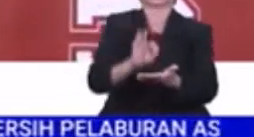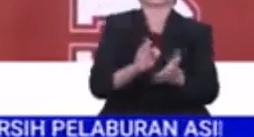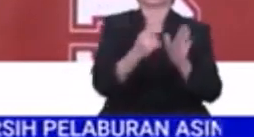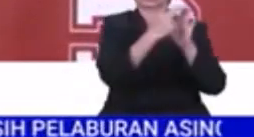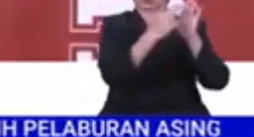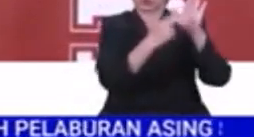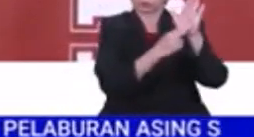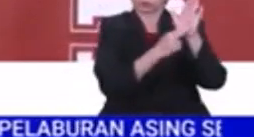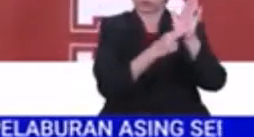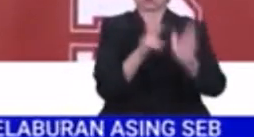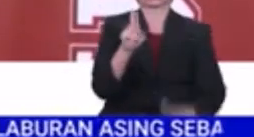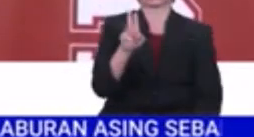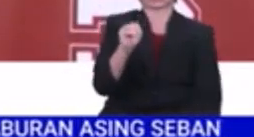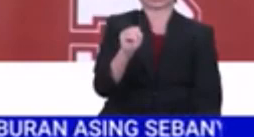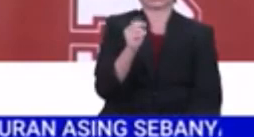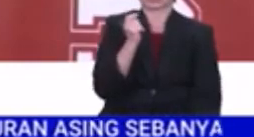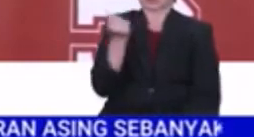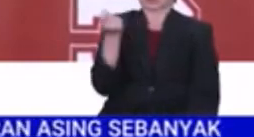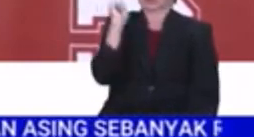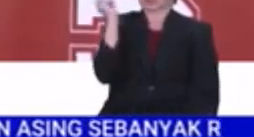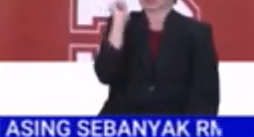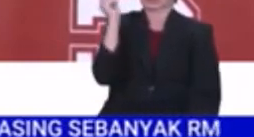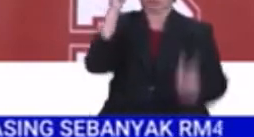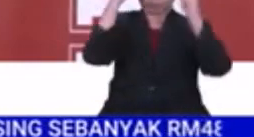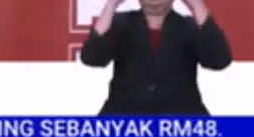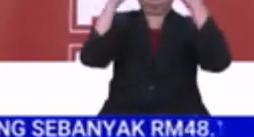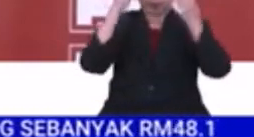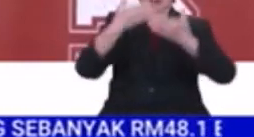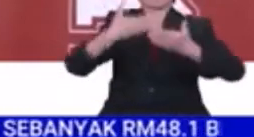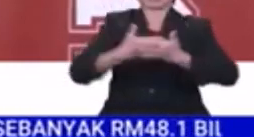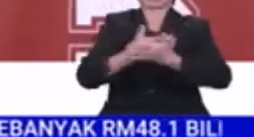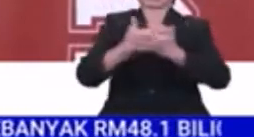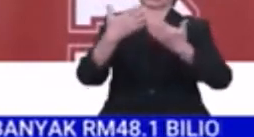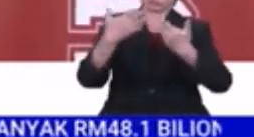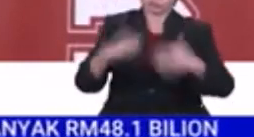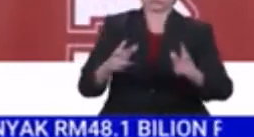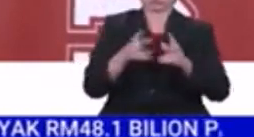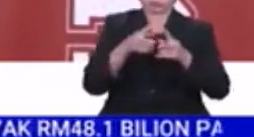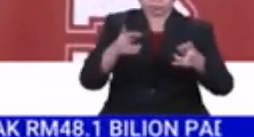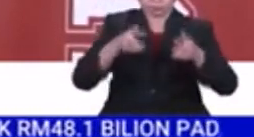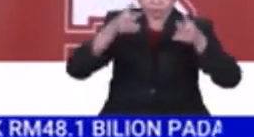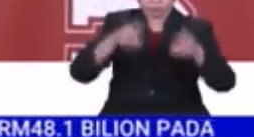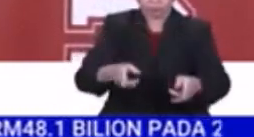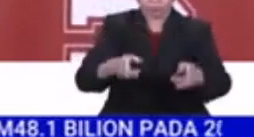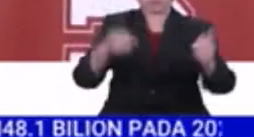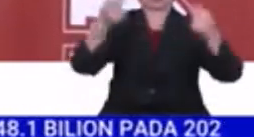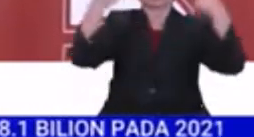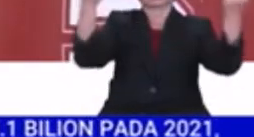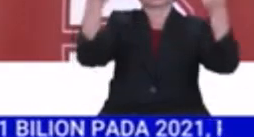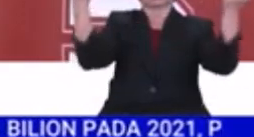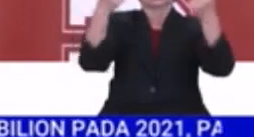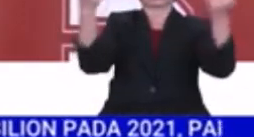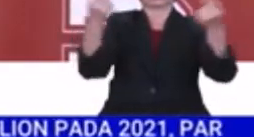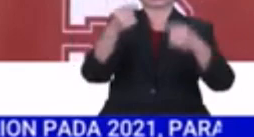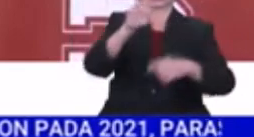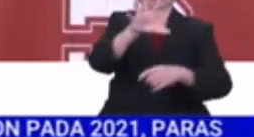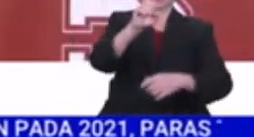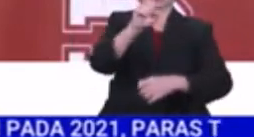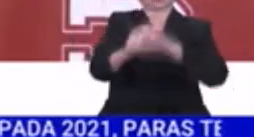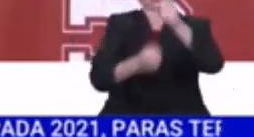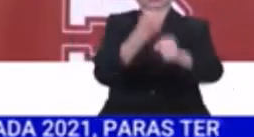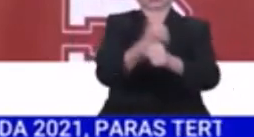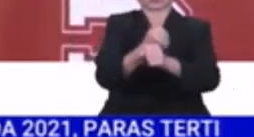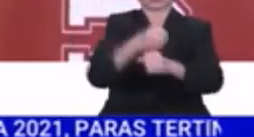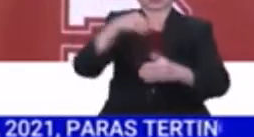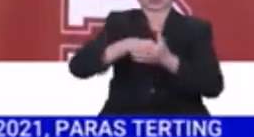sementata di-upgrade menteri baru saja meresmikan ngebrush miskin friend ubi emas adalah